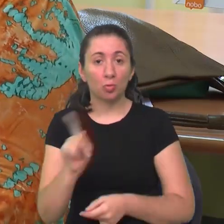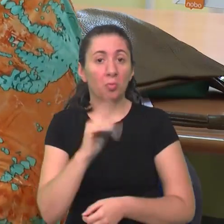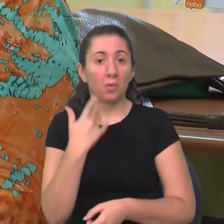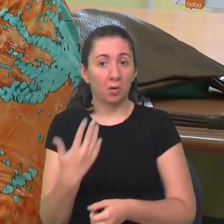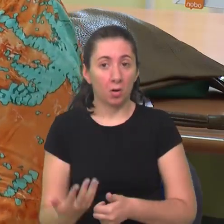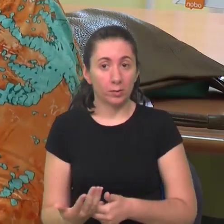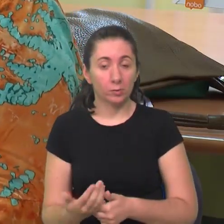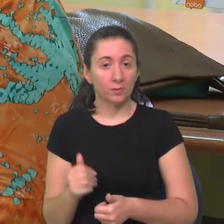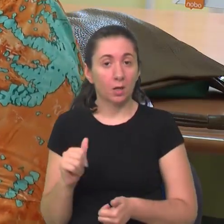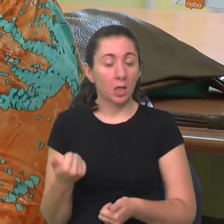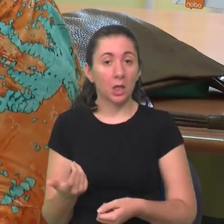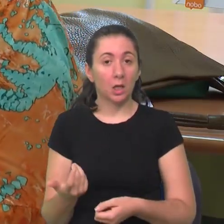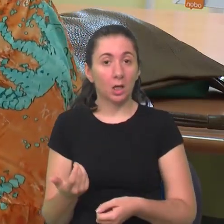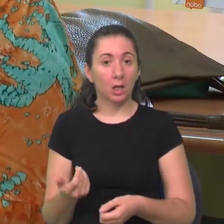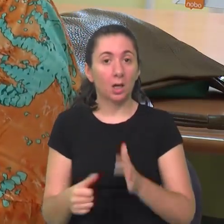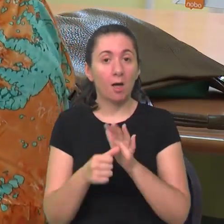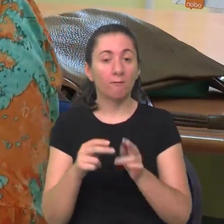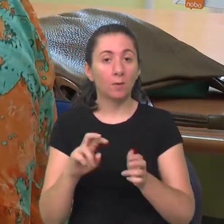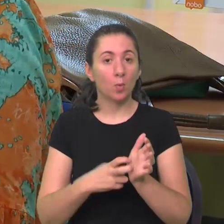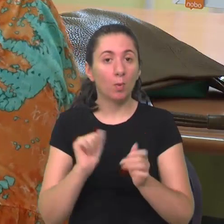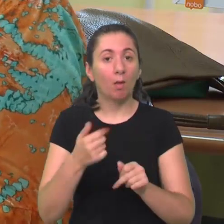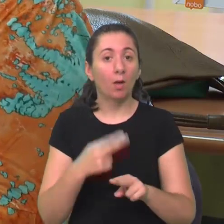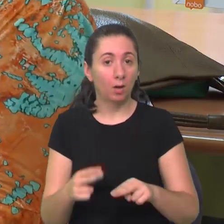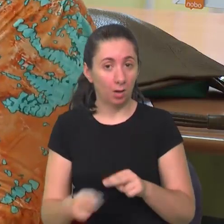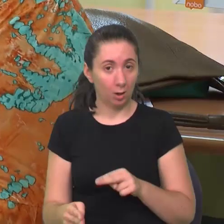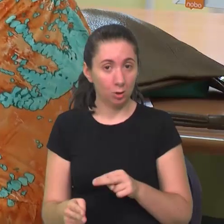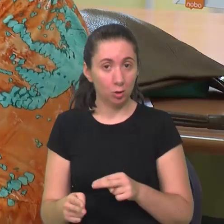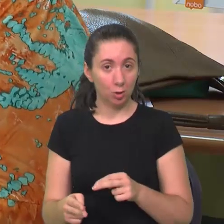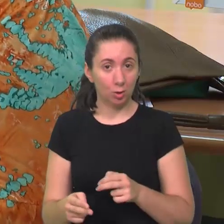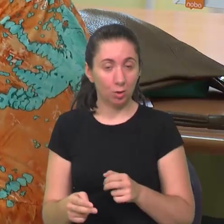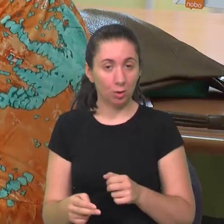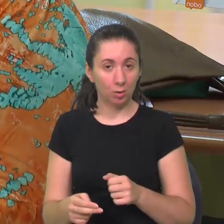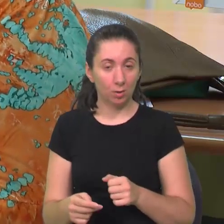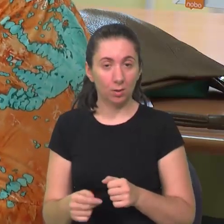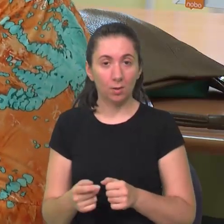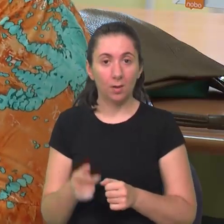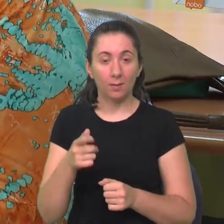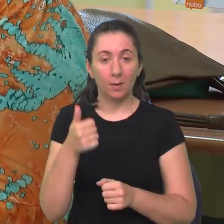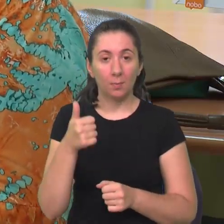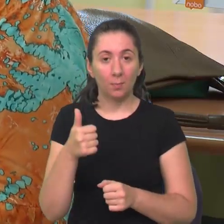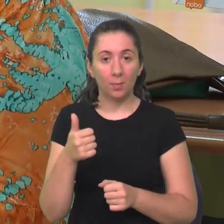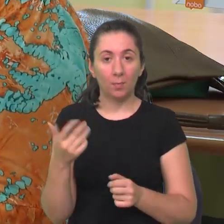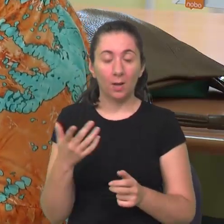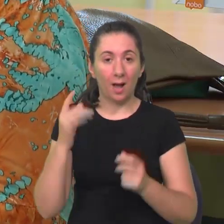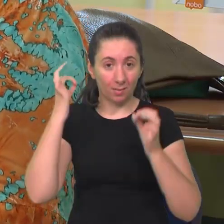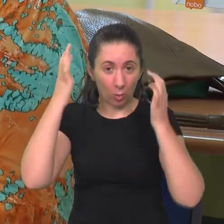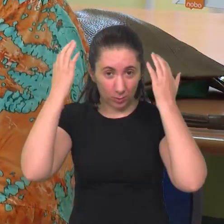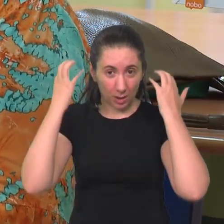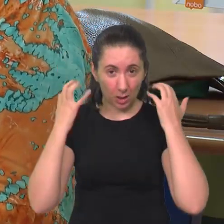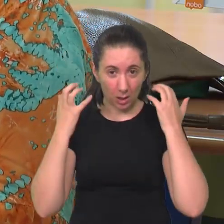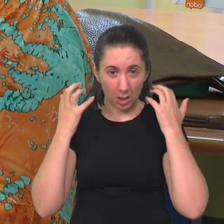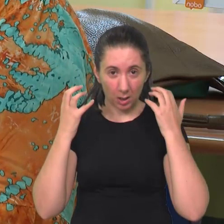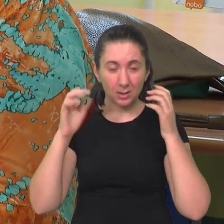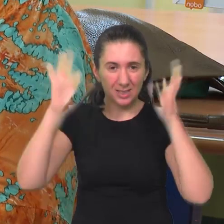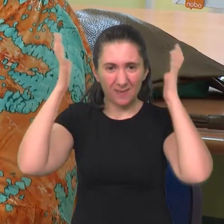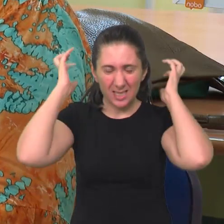razgovara, jer zapravo glavni problem je riješen i onda s tim... Ali čim osjetite da je prvi milimetar da raste, da,